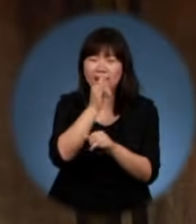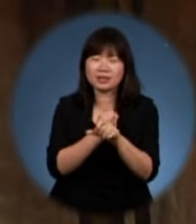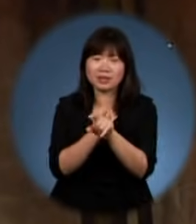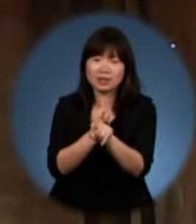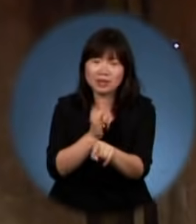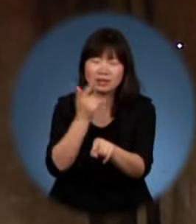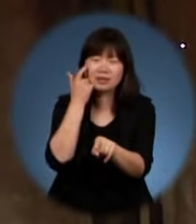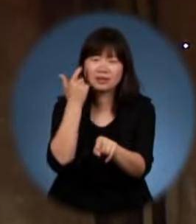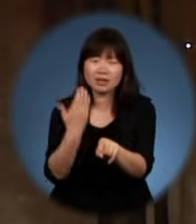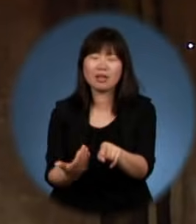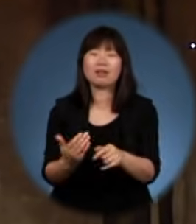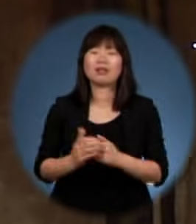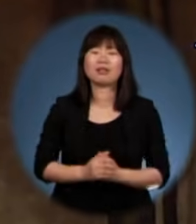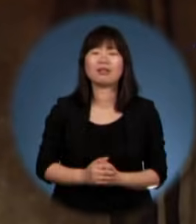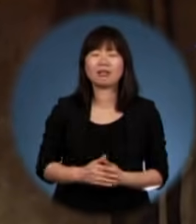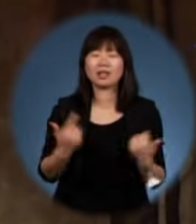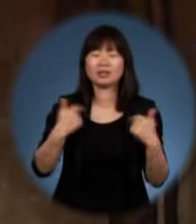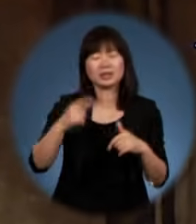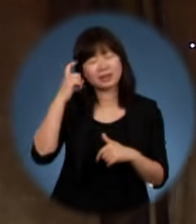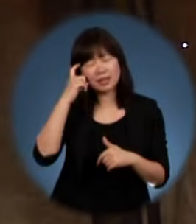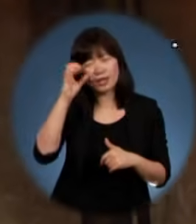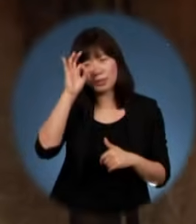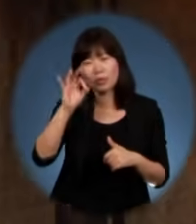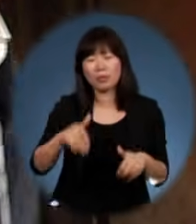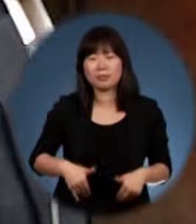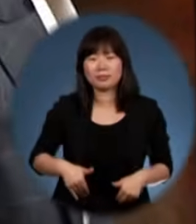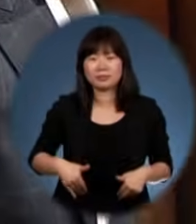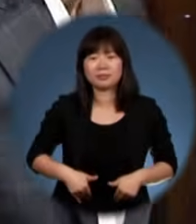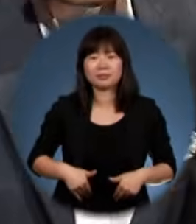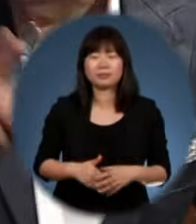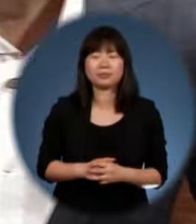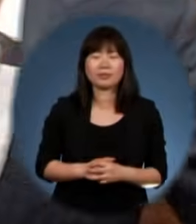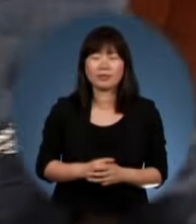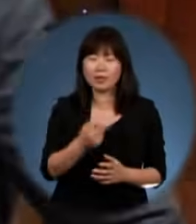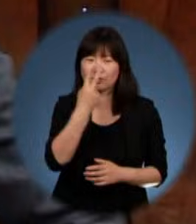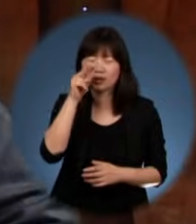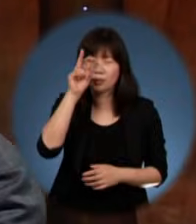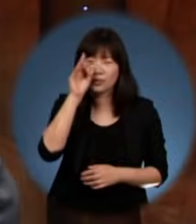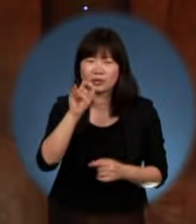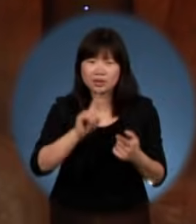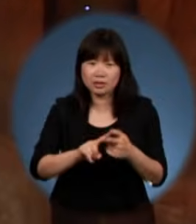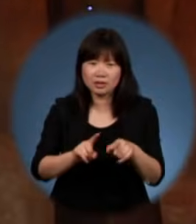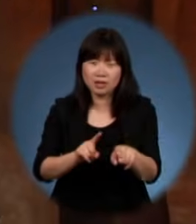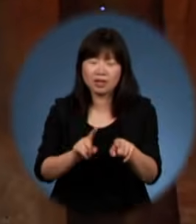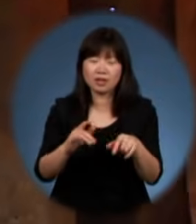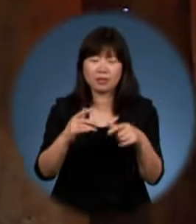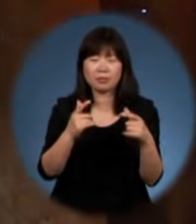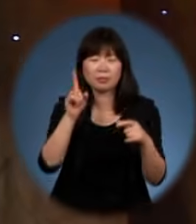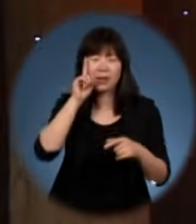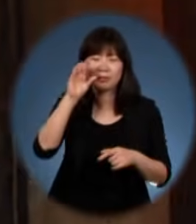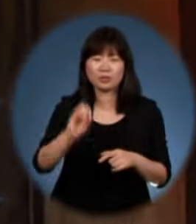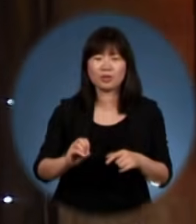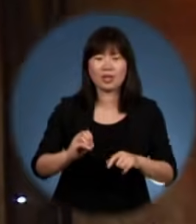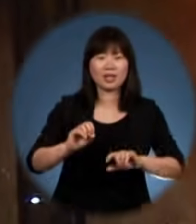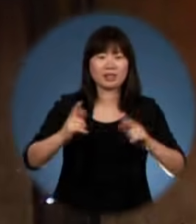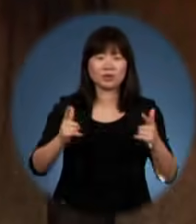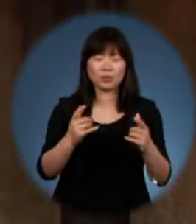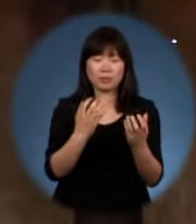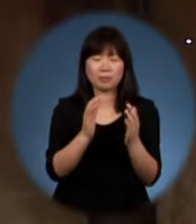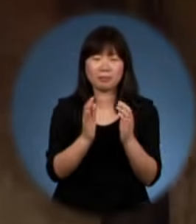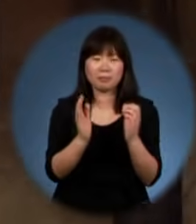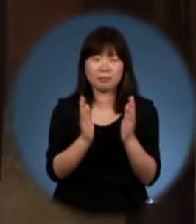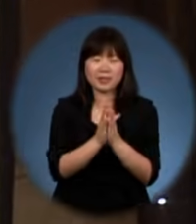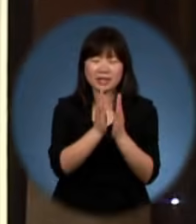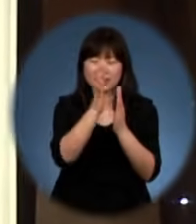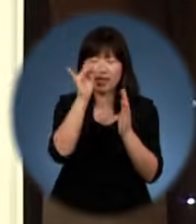대해서 늘 쏟고 해 된다는 것이죠 눈에 보이는 것이 전부가 아니고 요 반짝인다 고